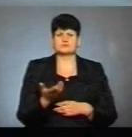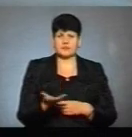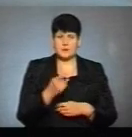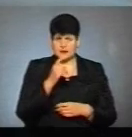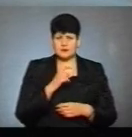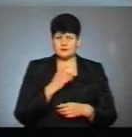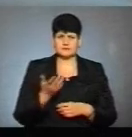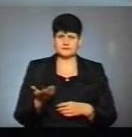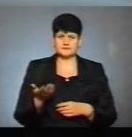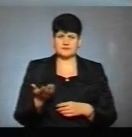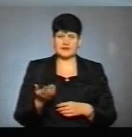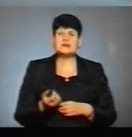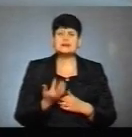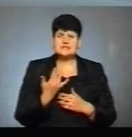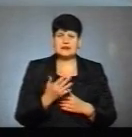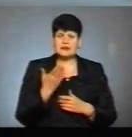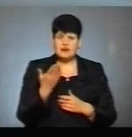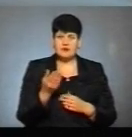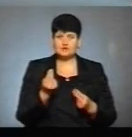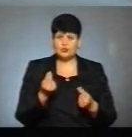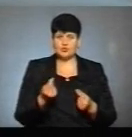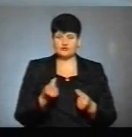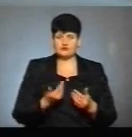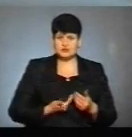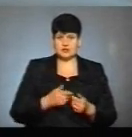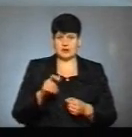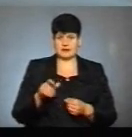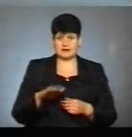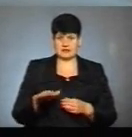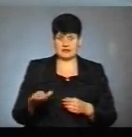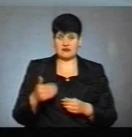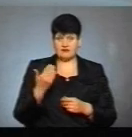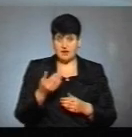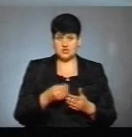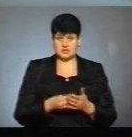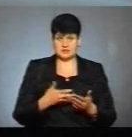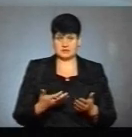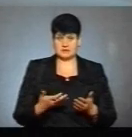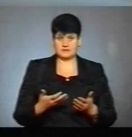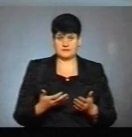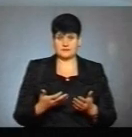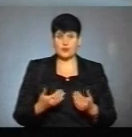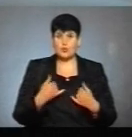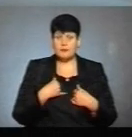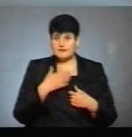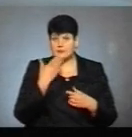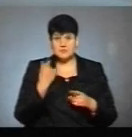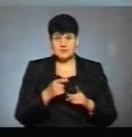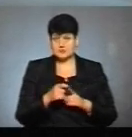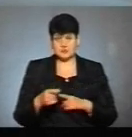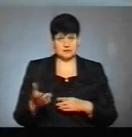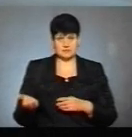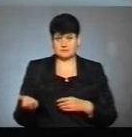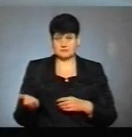зрозуміли. Скільки для вас вартувало життя дітей? Ваша ціна, ну, в мене нема слів по цьому, ну,